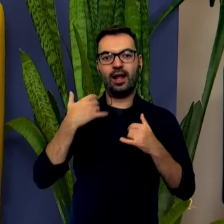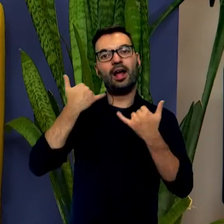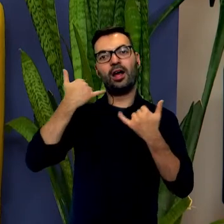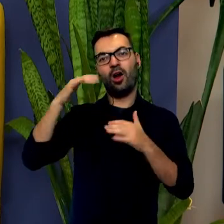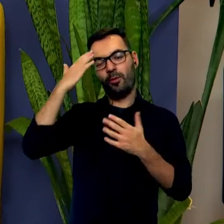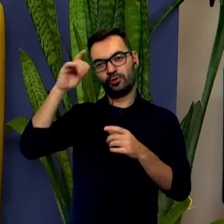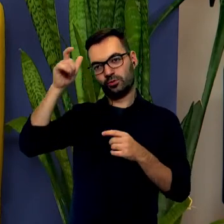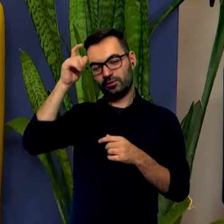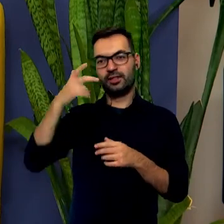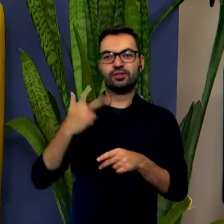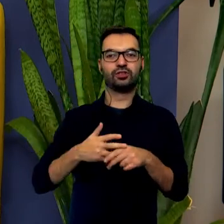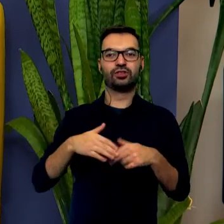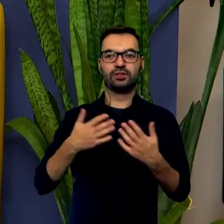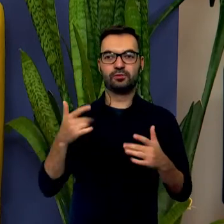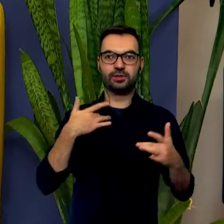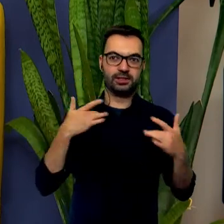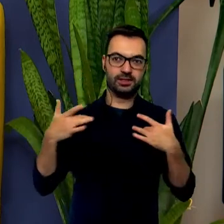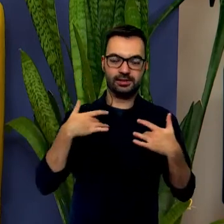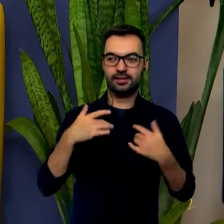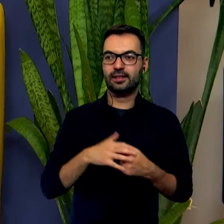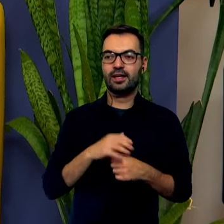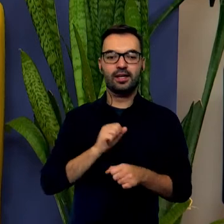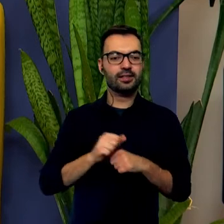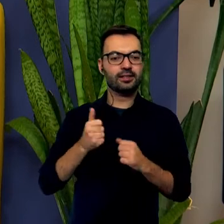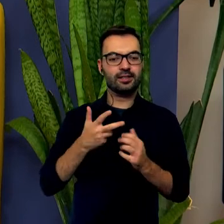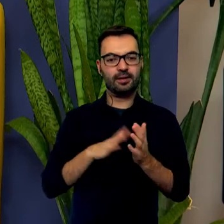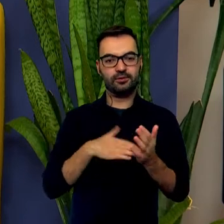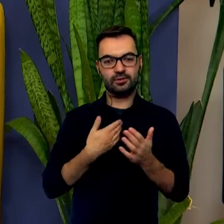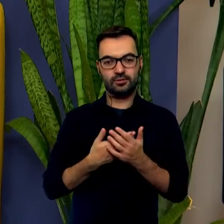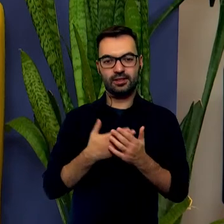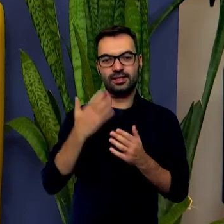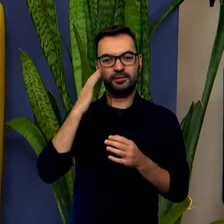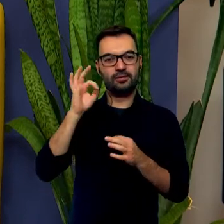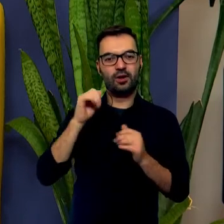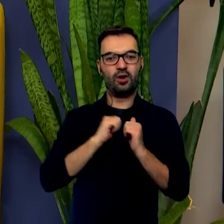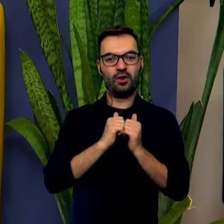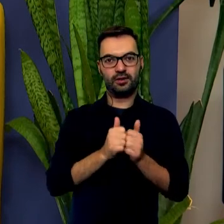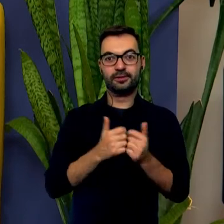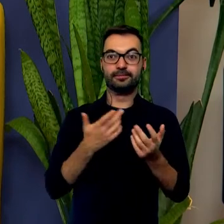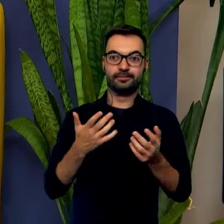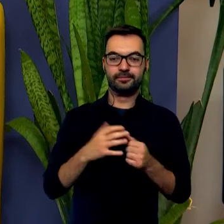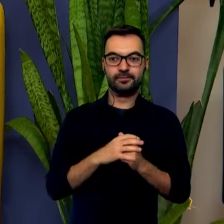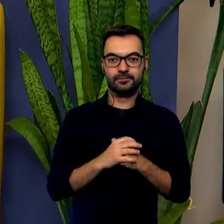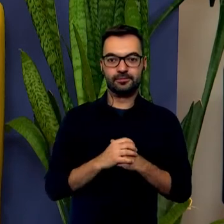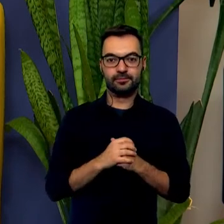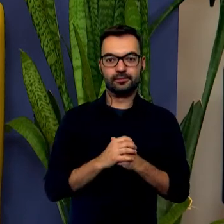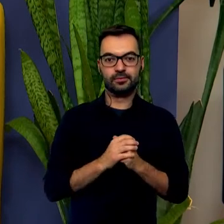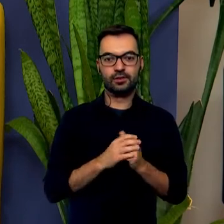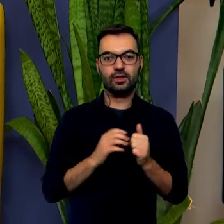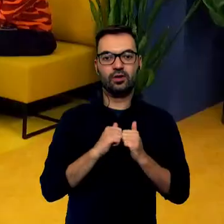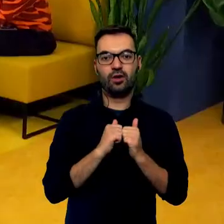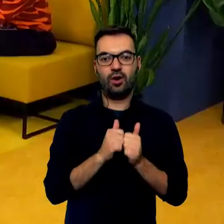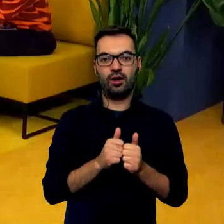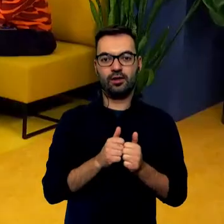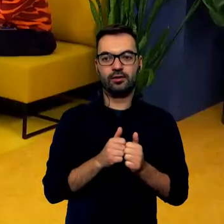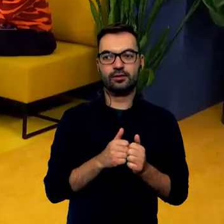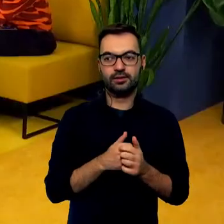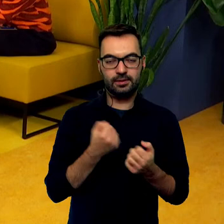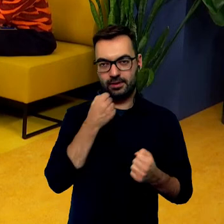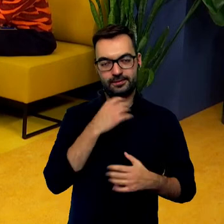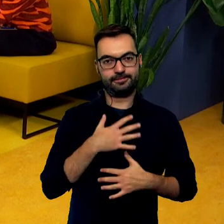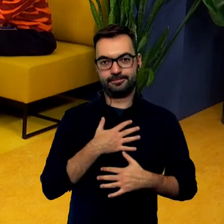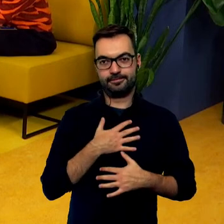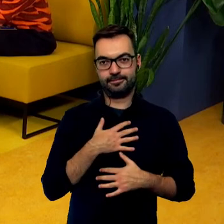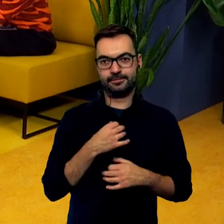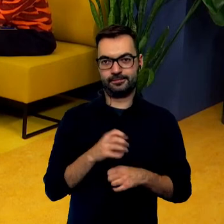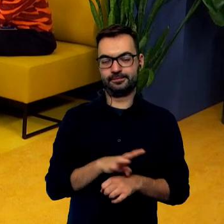człowieka w 30 dni. Tak. Jest parę przykładów, a też znając twoje role, tak, no to są role, które naprawdę są